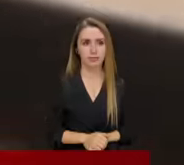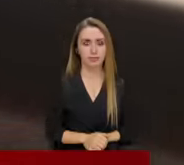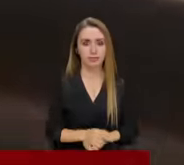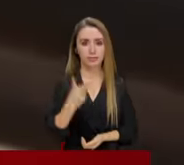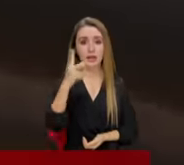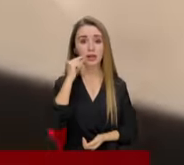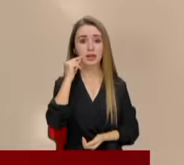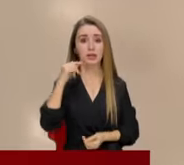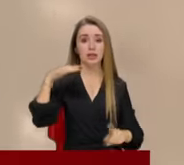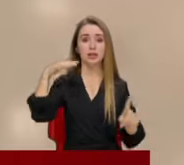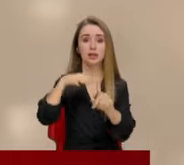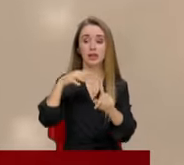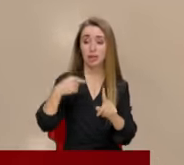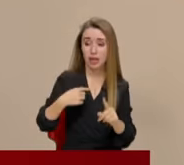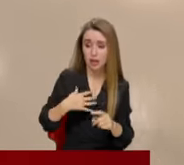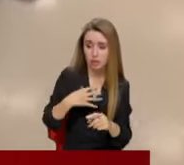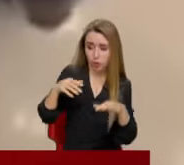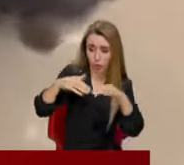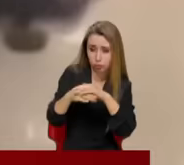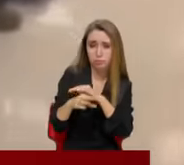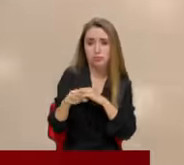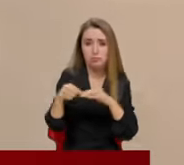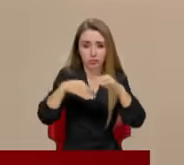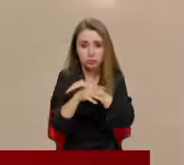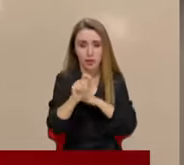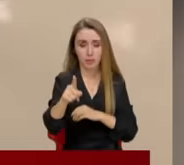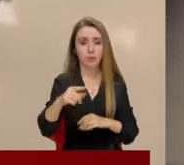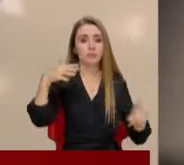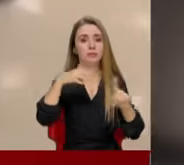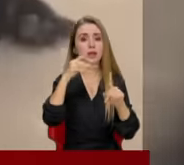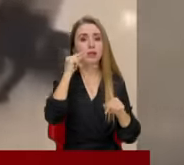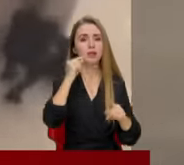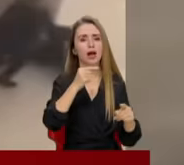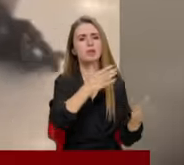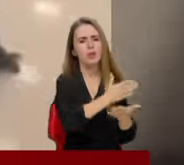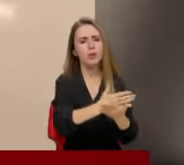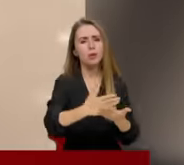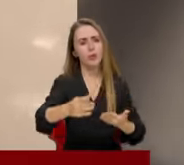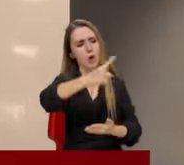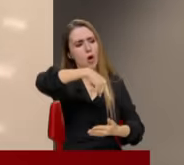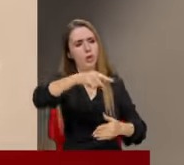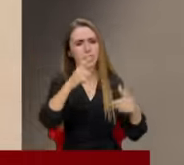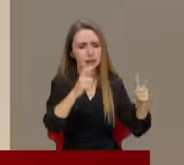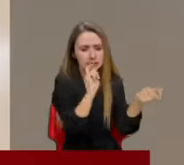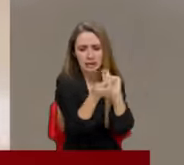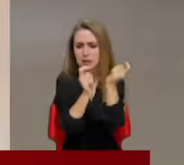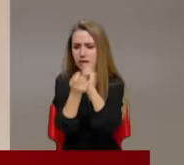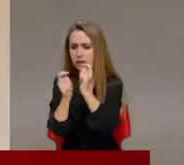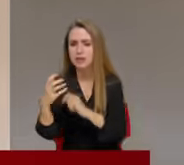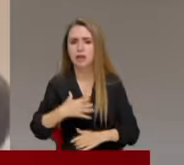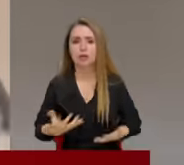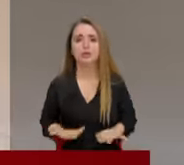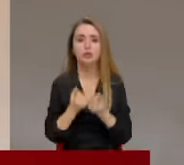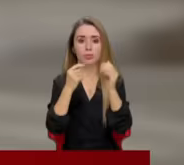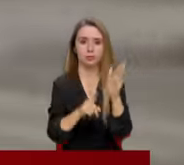İki kişi saldırganlardan korunmak için bir sütunun arkasına gizlendi. Saldırganlar ilerledikçe onlar da yer değiştirerek ölümden